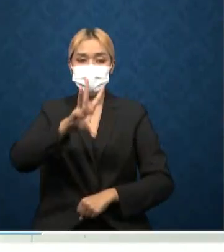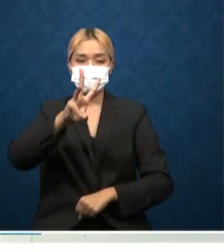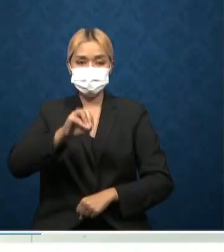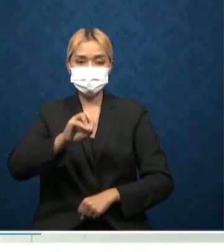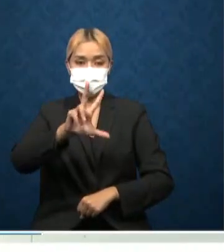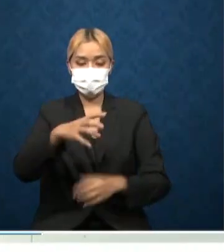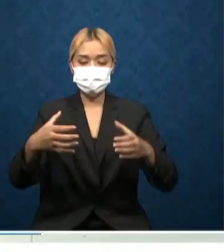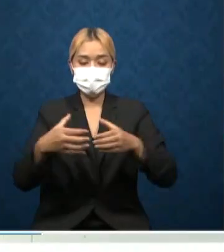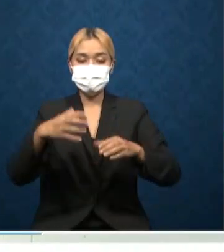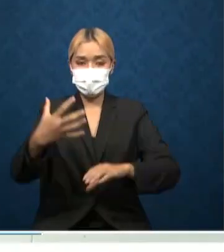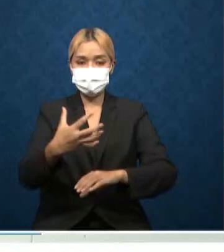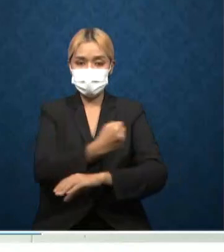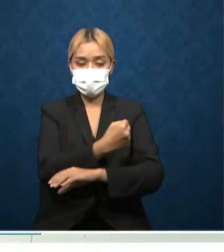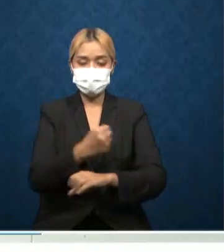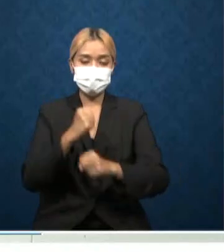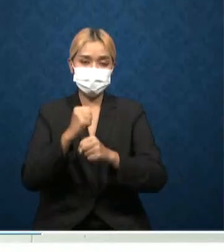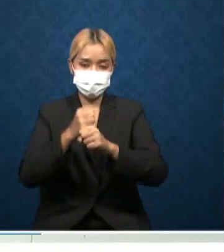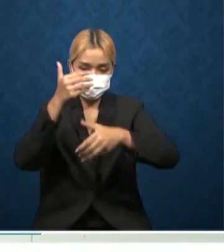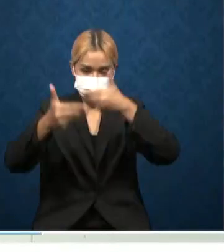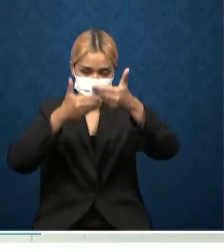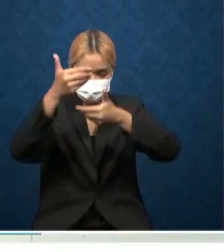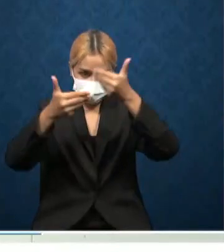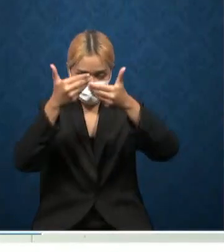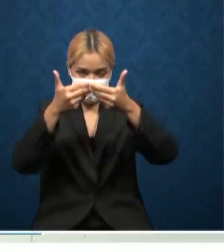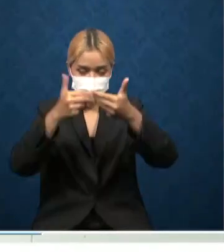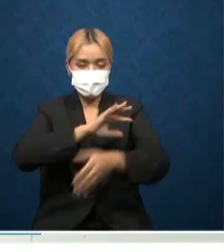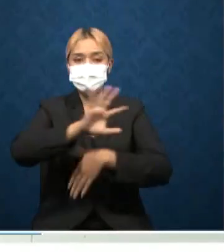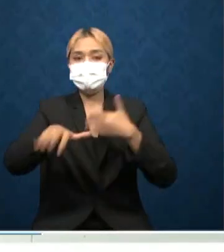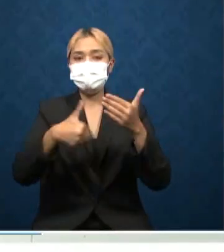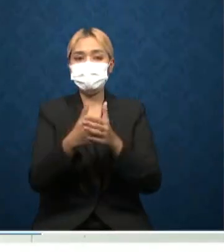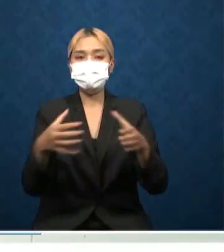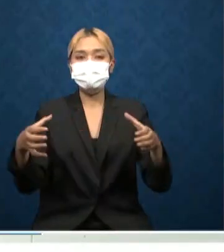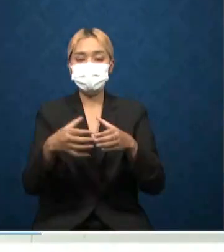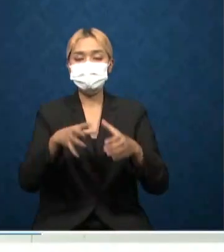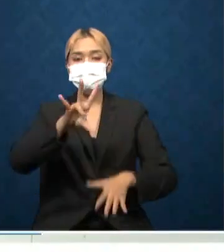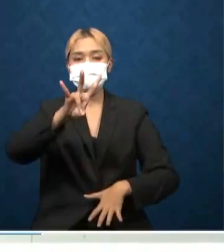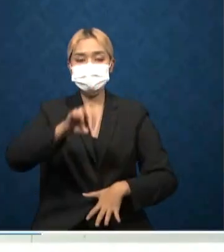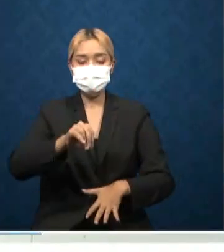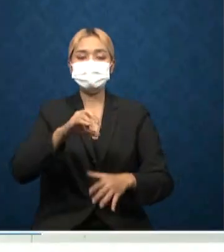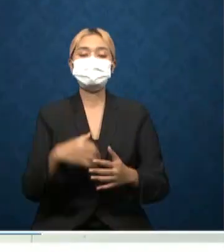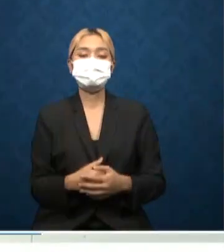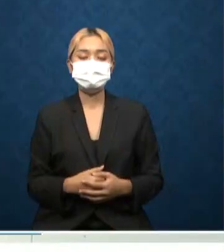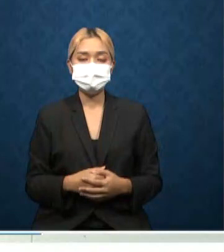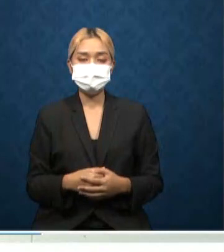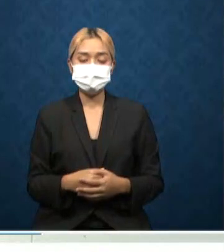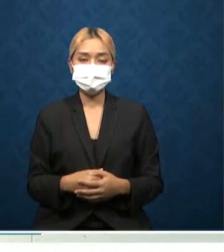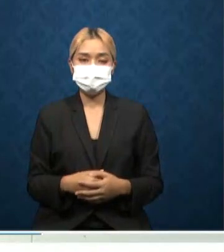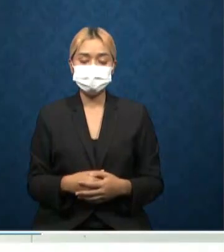พรรคการเมืองที่ดำเนินกิจการการเมืองทั้งสิ้นจำนวน 70พรรคการเมือง